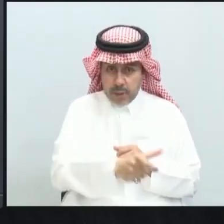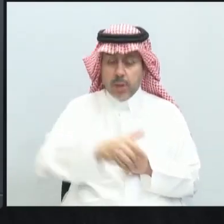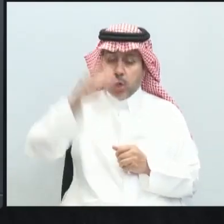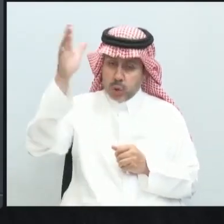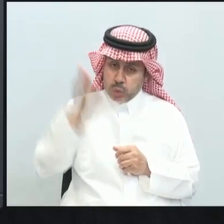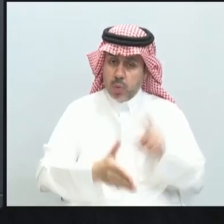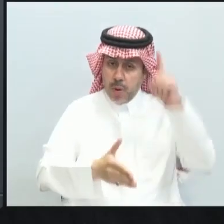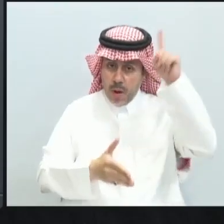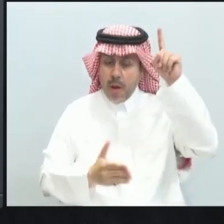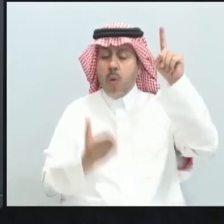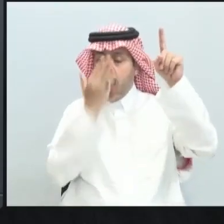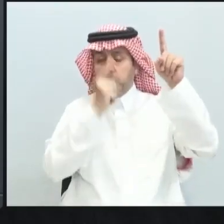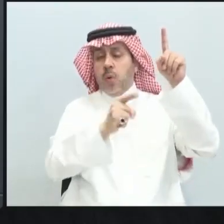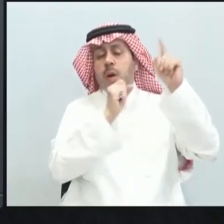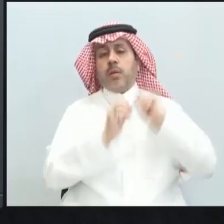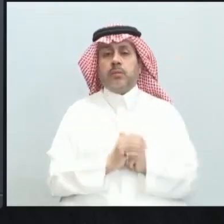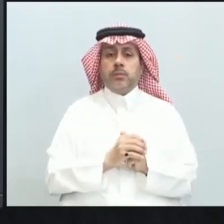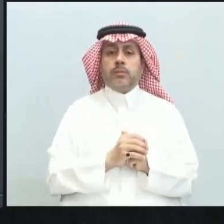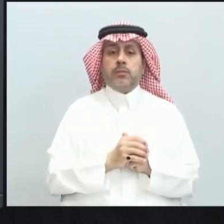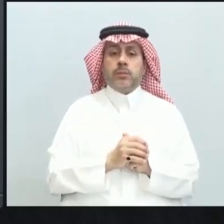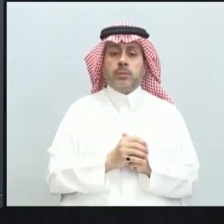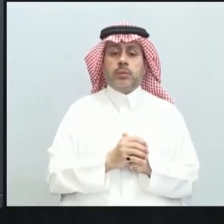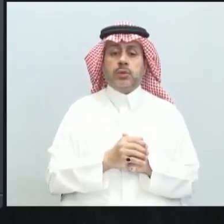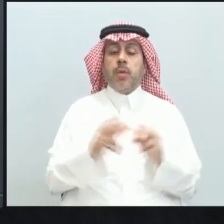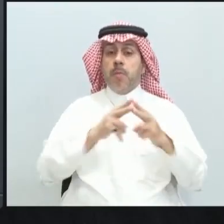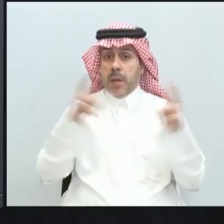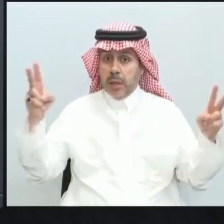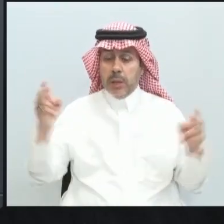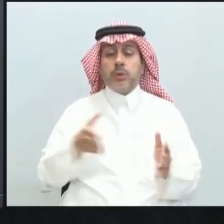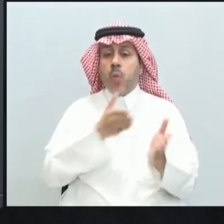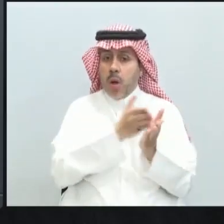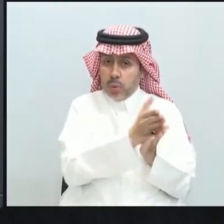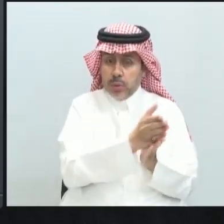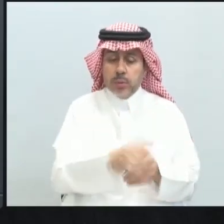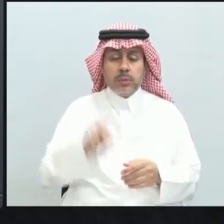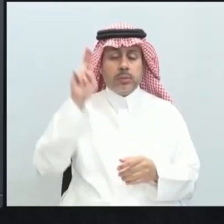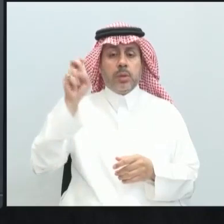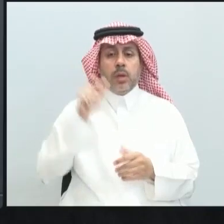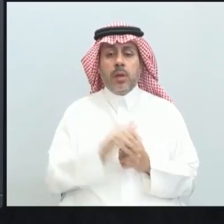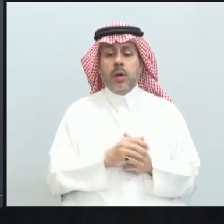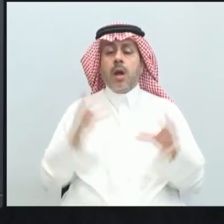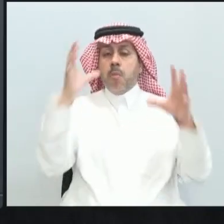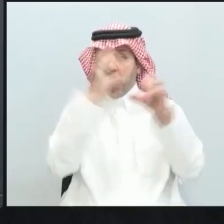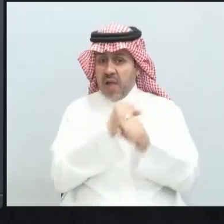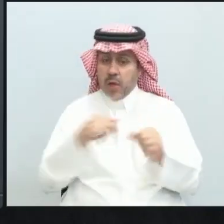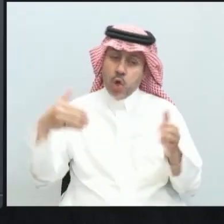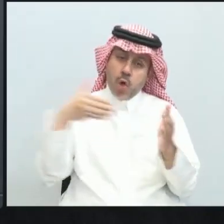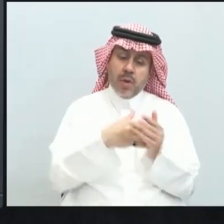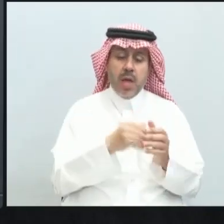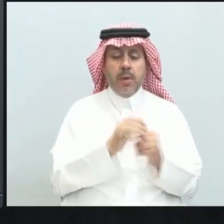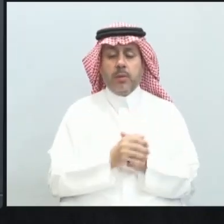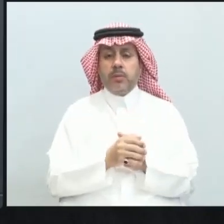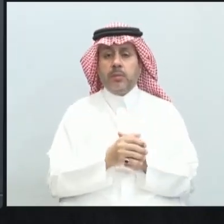عند الله جاء بالبينات والهدى وكذلك ايضا جاء فيها تقرير واثبات البعث والمعاد لماذا